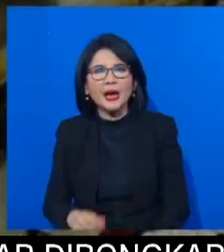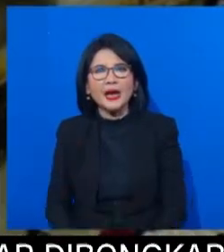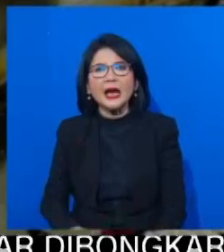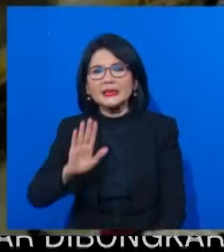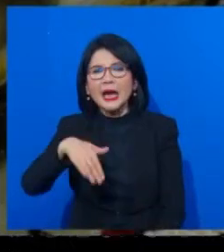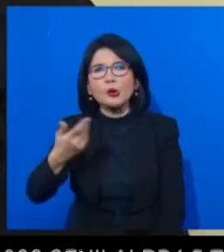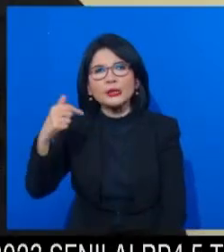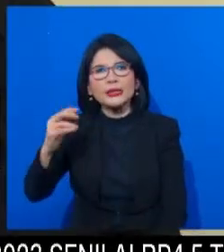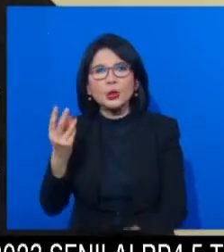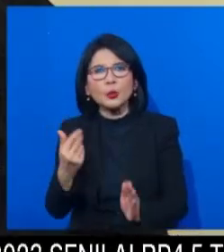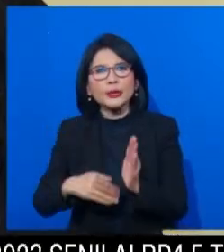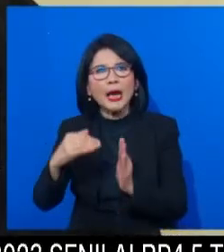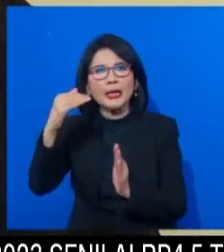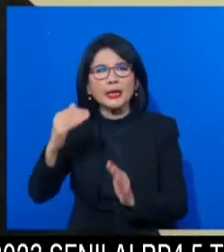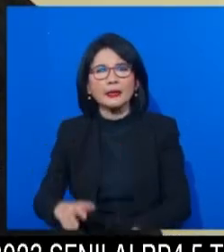tahun ini.